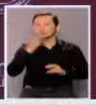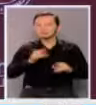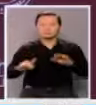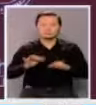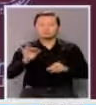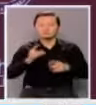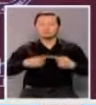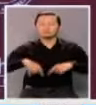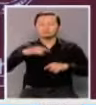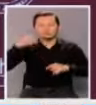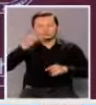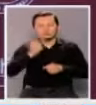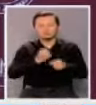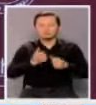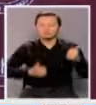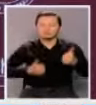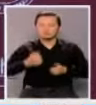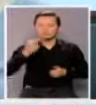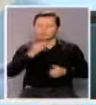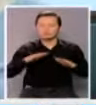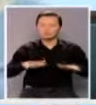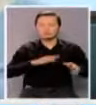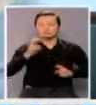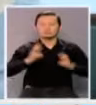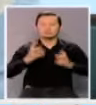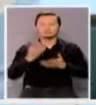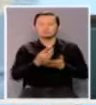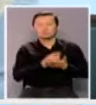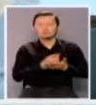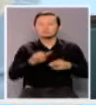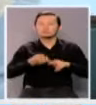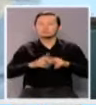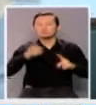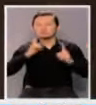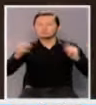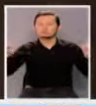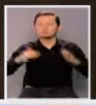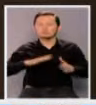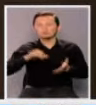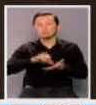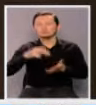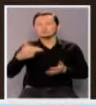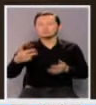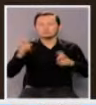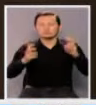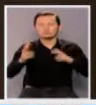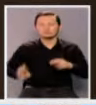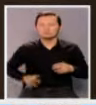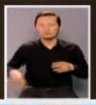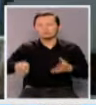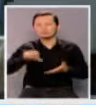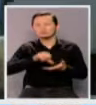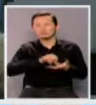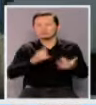также содействие повышению конкурентоспособности местных производителей. В семинаре приняло участие около 30 товаропроизводителей. Стоит отметить,